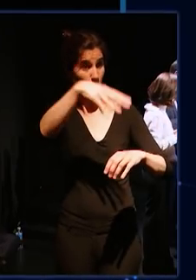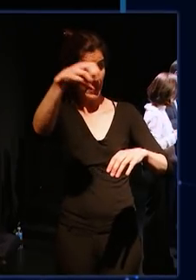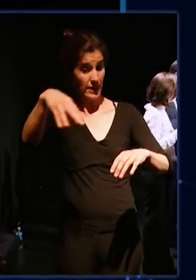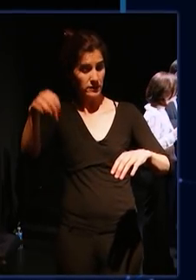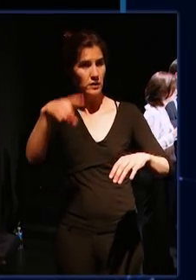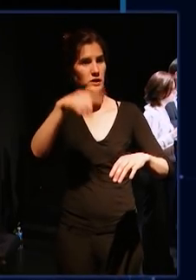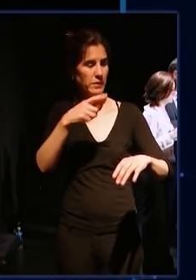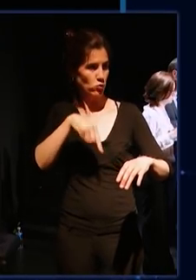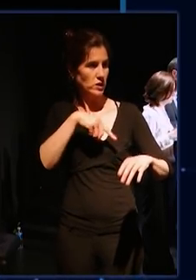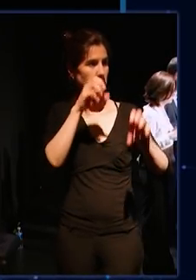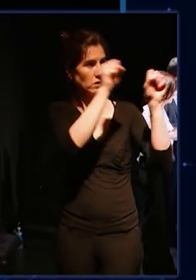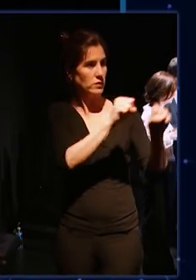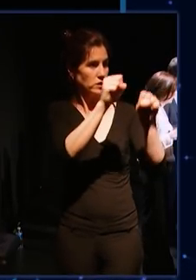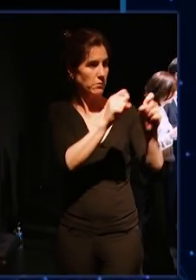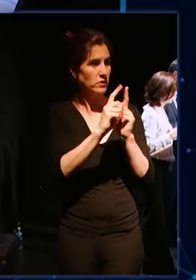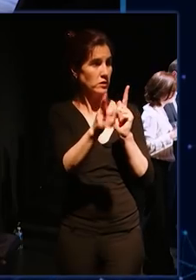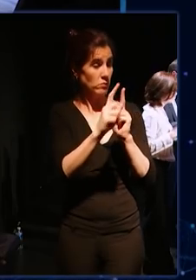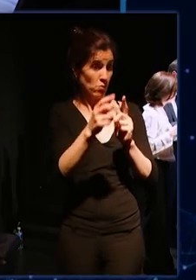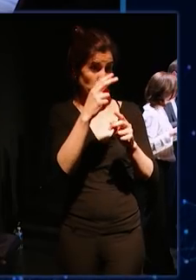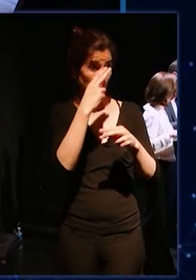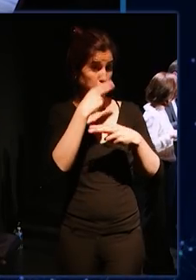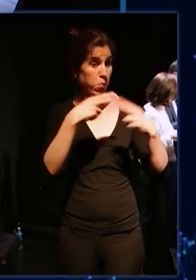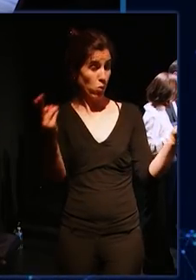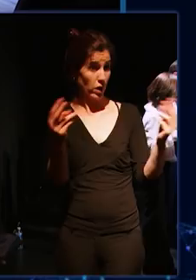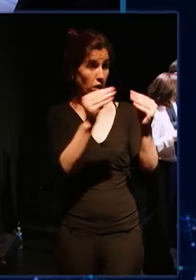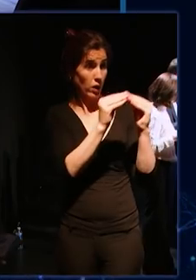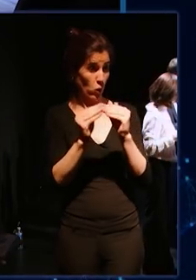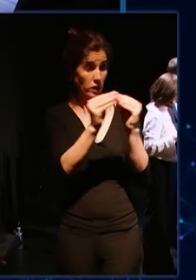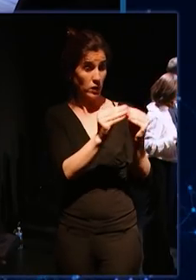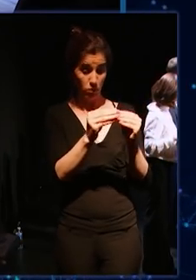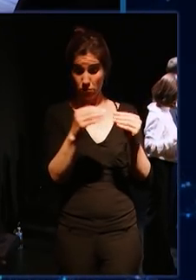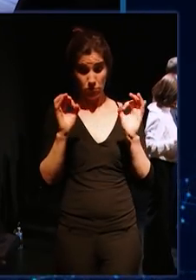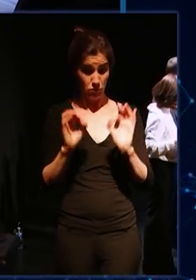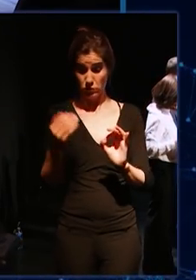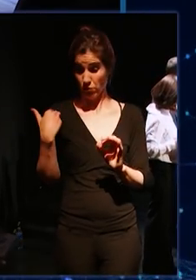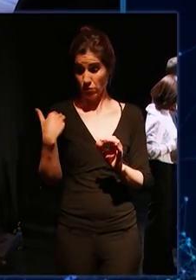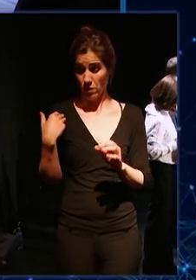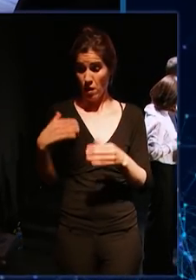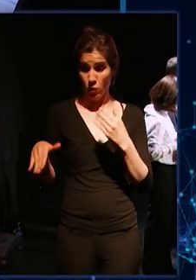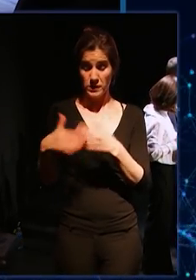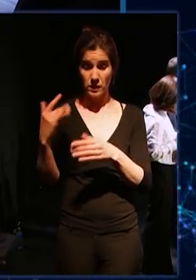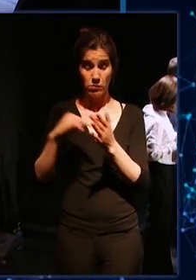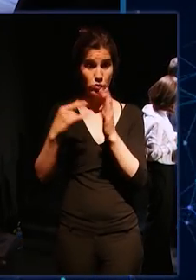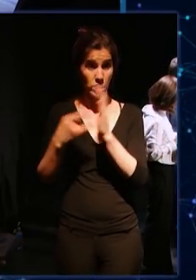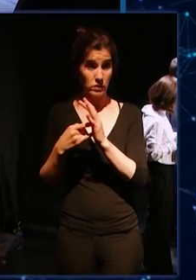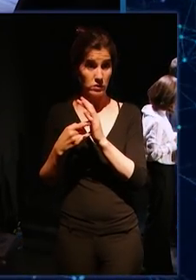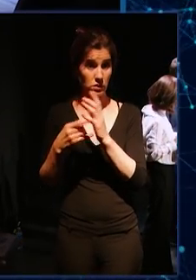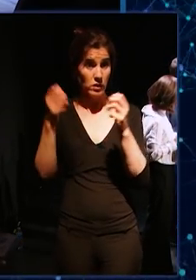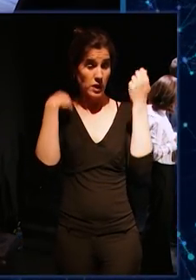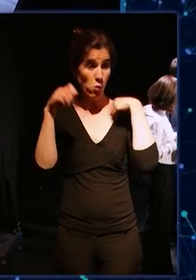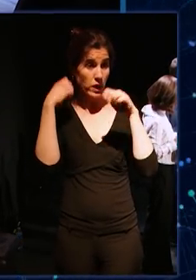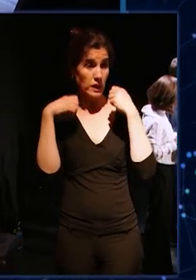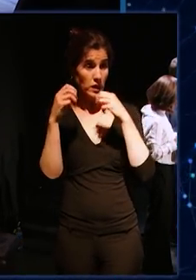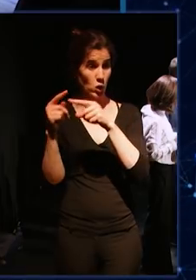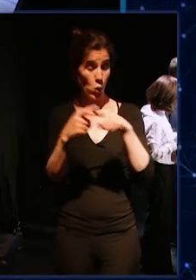tal com s'ha dit, i a més a més també estem engegant projectes de mobilitat compartida i